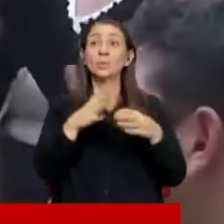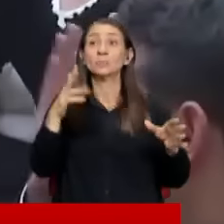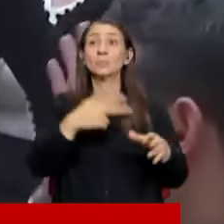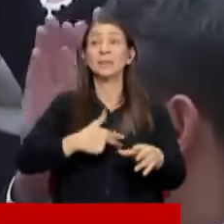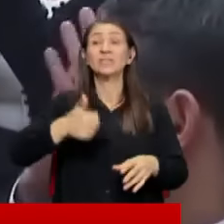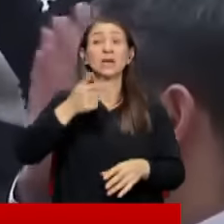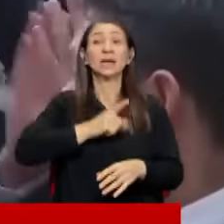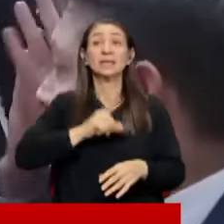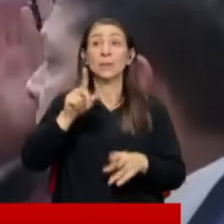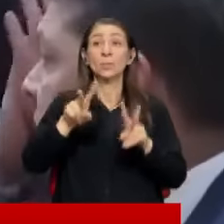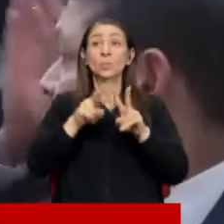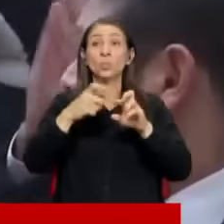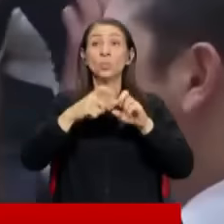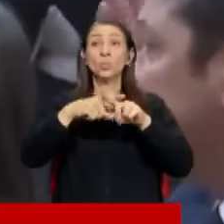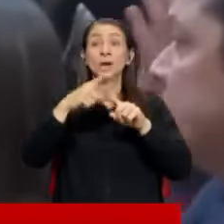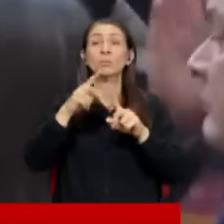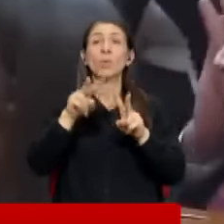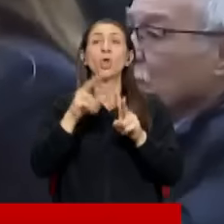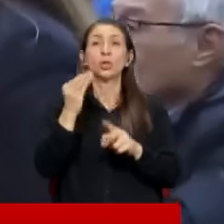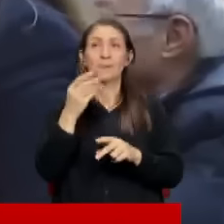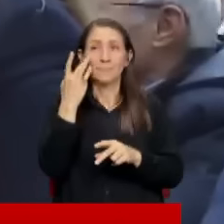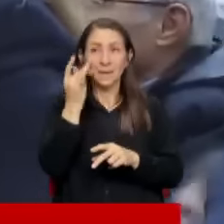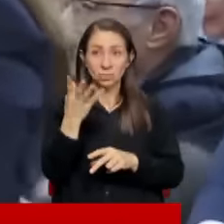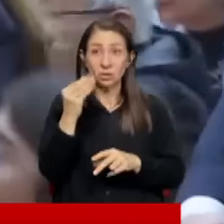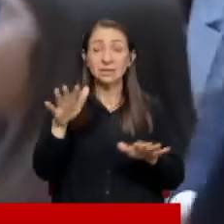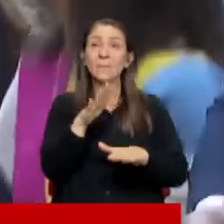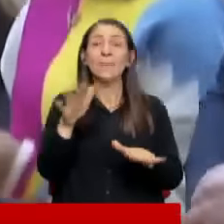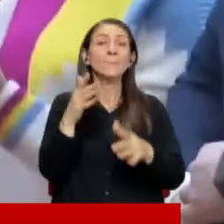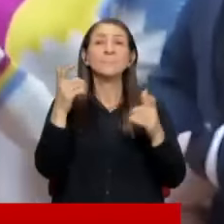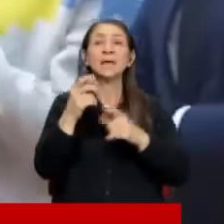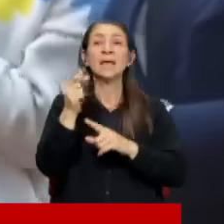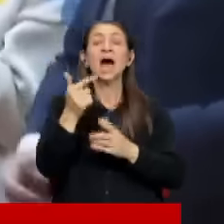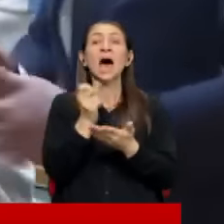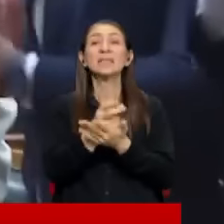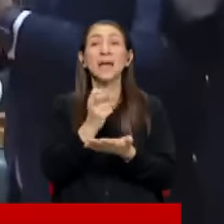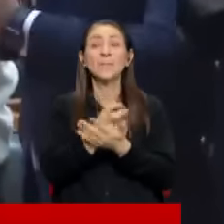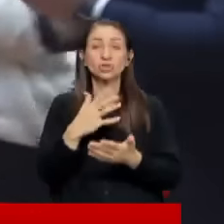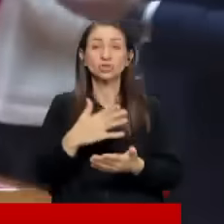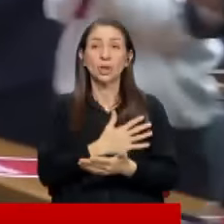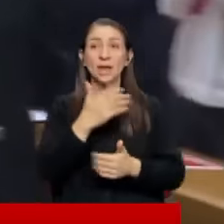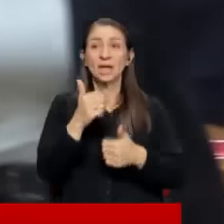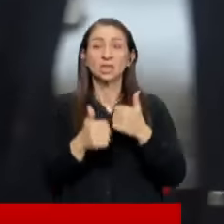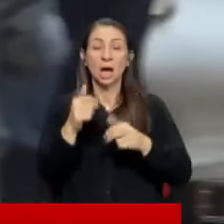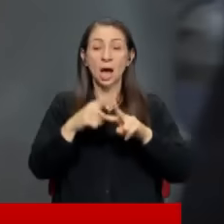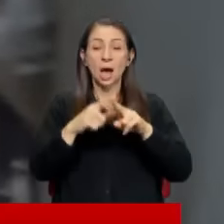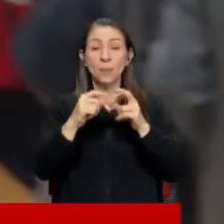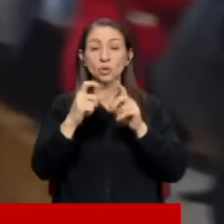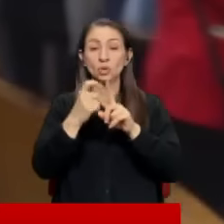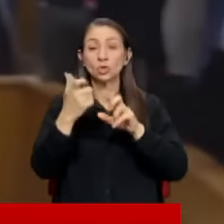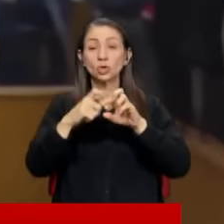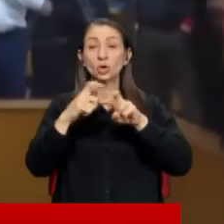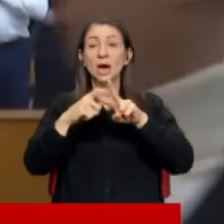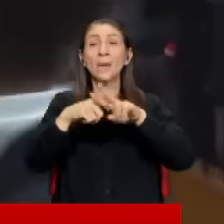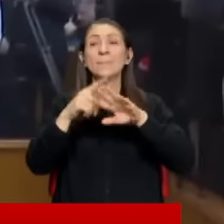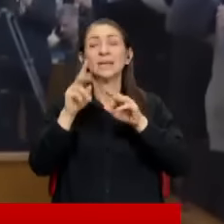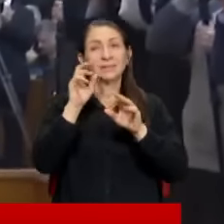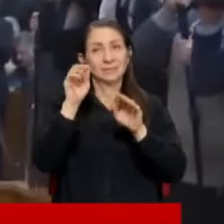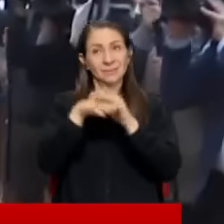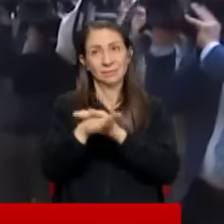Belediye Başkan adayı Murat Molu olarak belirlendi. Depremin vurduğu illerden Adıyaman'da ise CHP yarışa Abdurrahman Tutdere ile